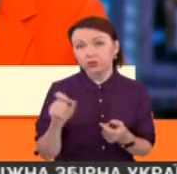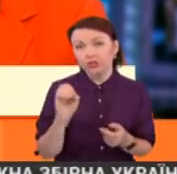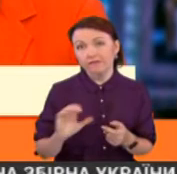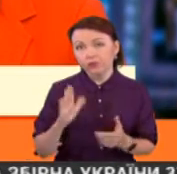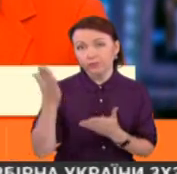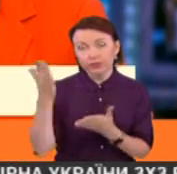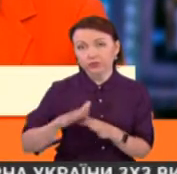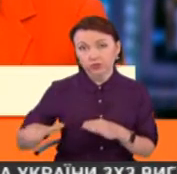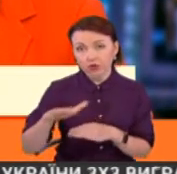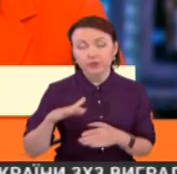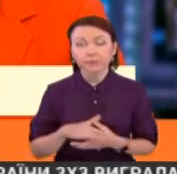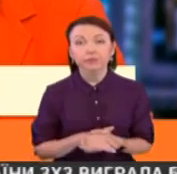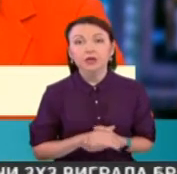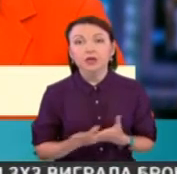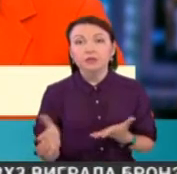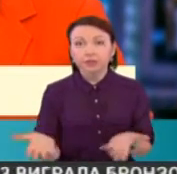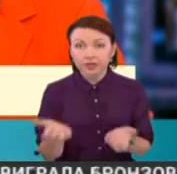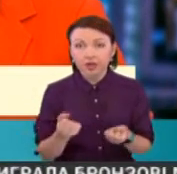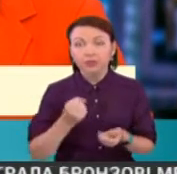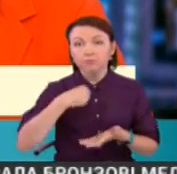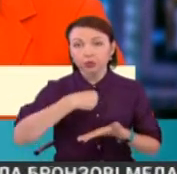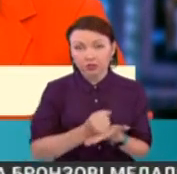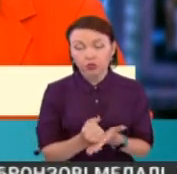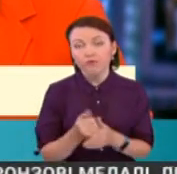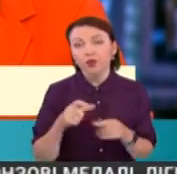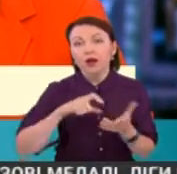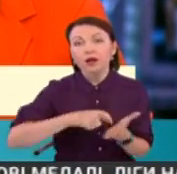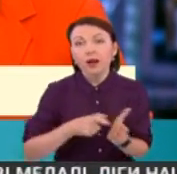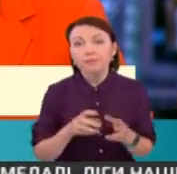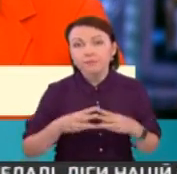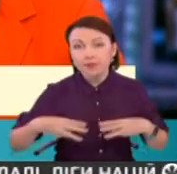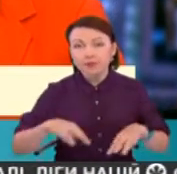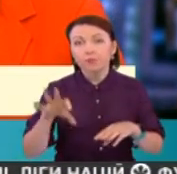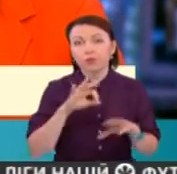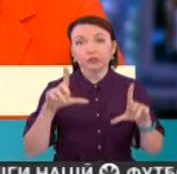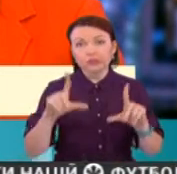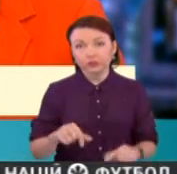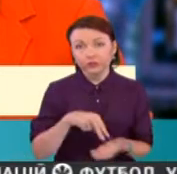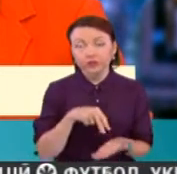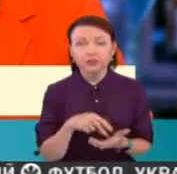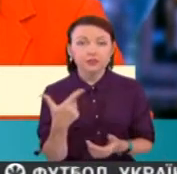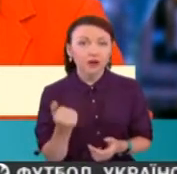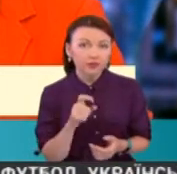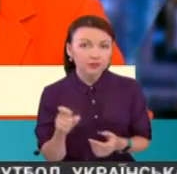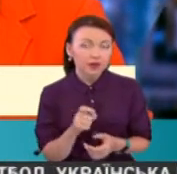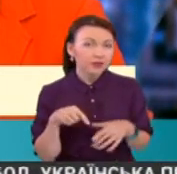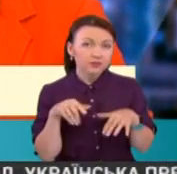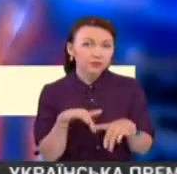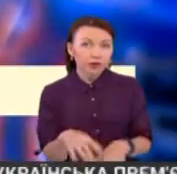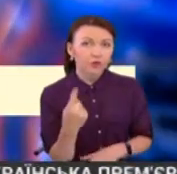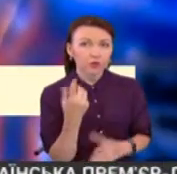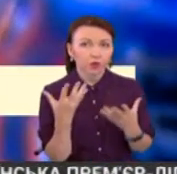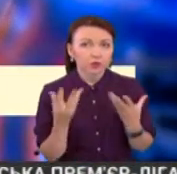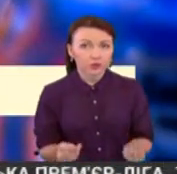Зробити, прийняти постанову Кабміна про зниження вартості газу – це справа одного